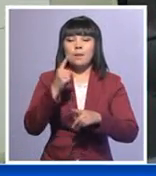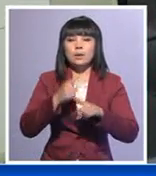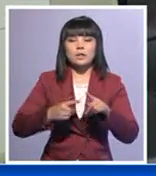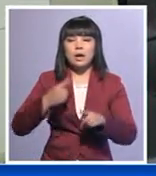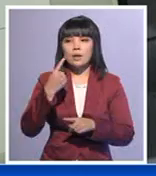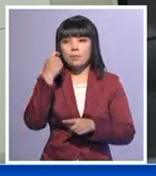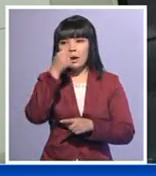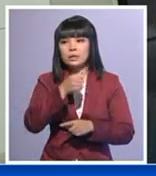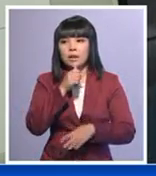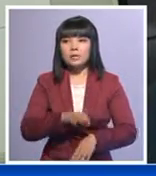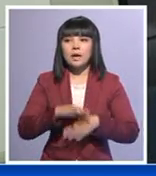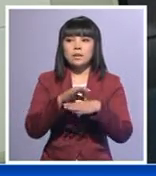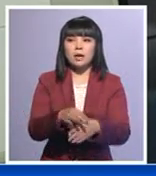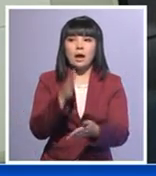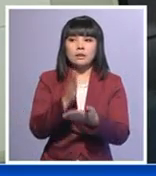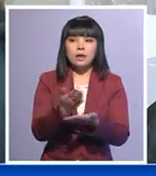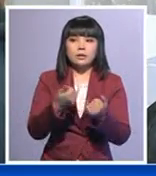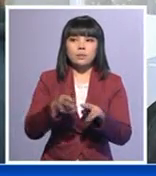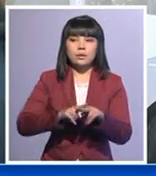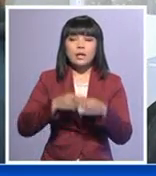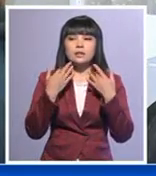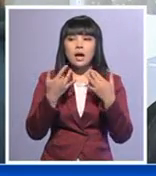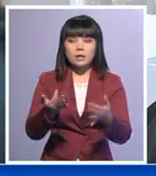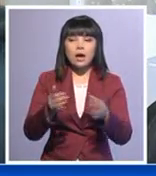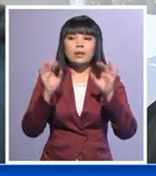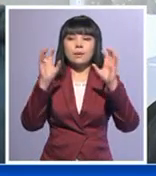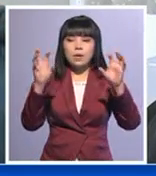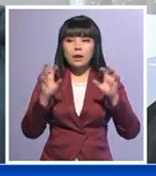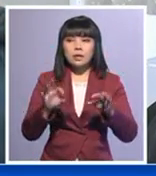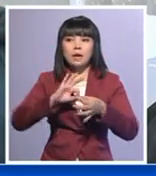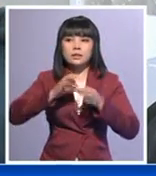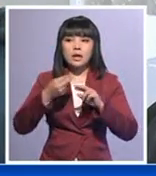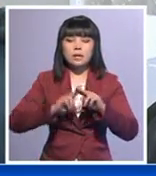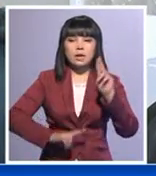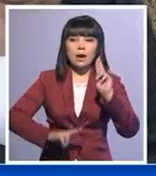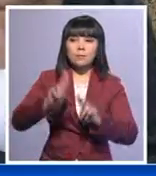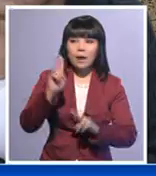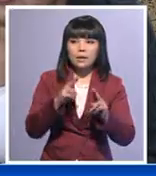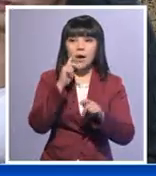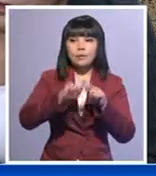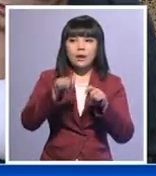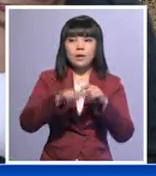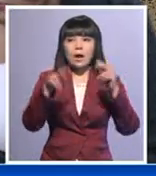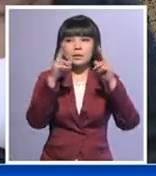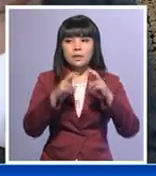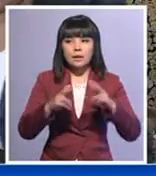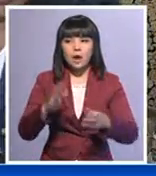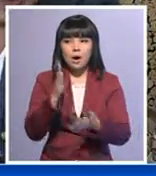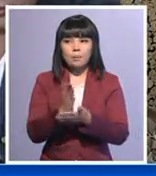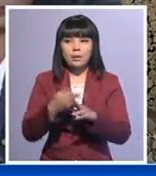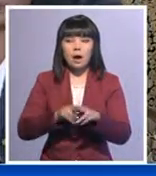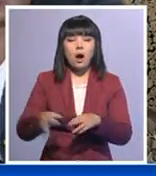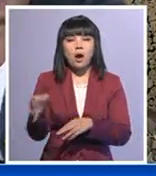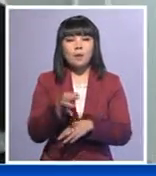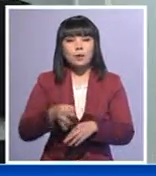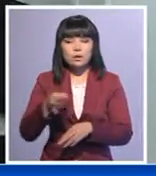жалғасады. Ал мамандар тексерушілер талап ететін ережелер мен нұсқаулардың барлығын орындау мүмкін емес деп налайды. Тексерулердің басым бөлігін аудандық